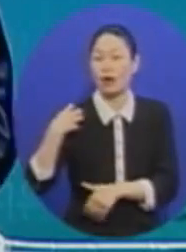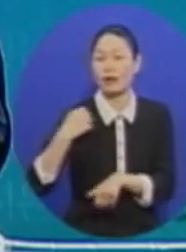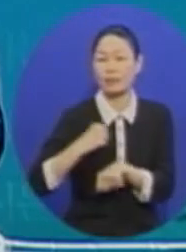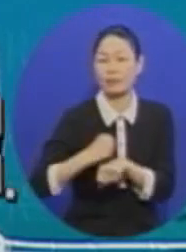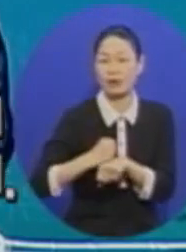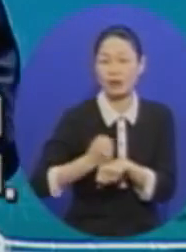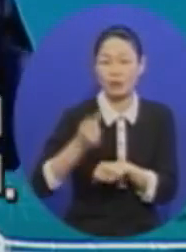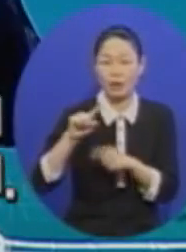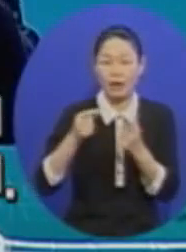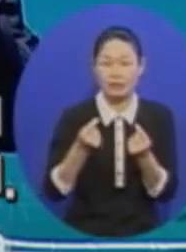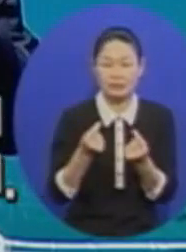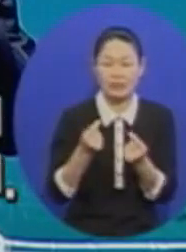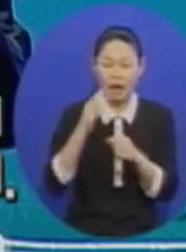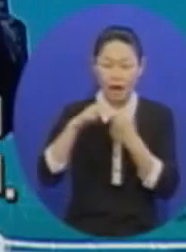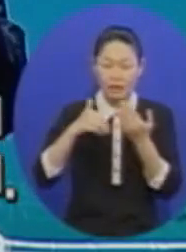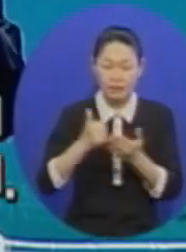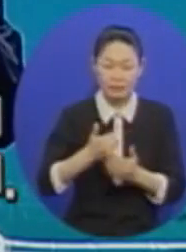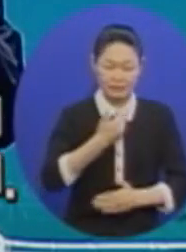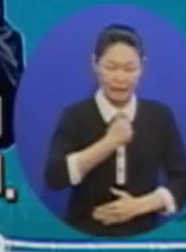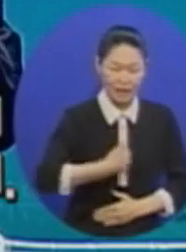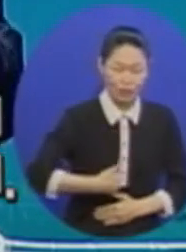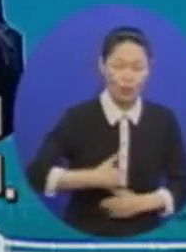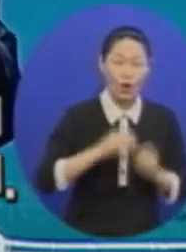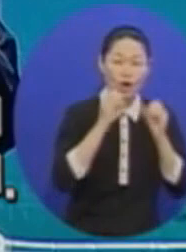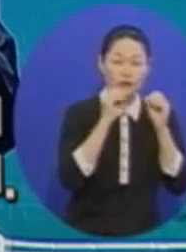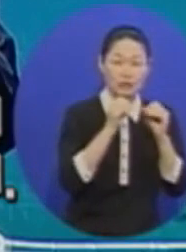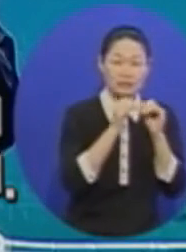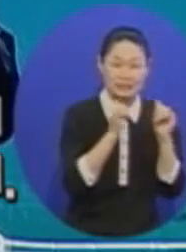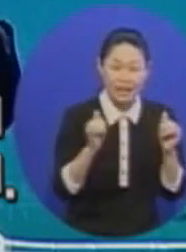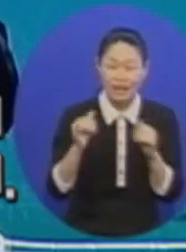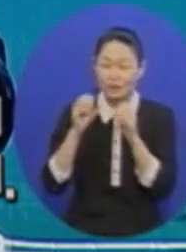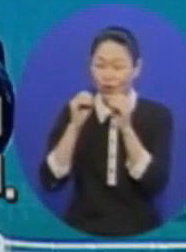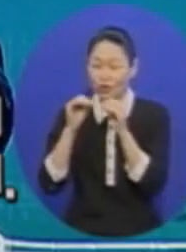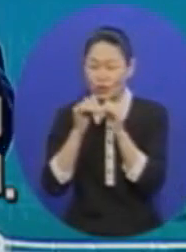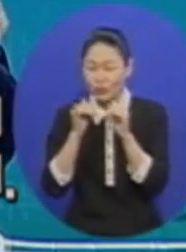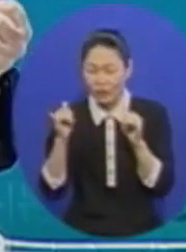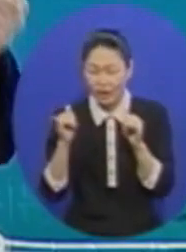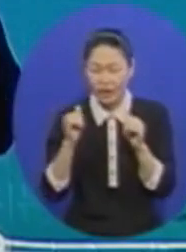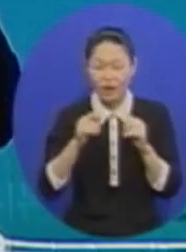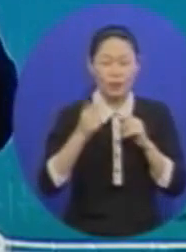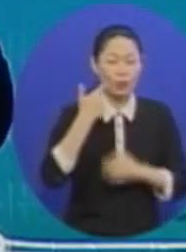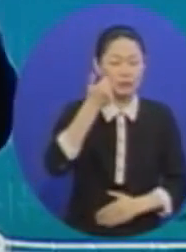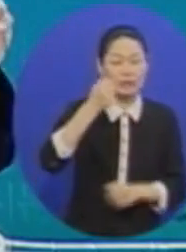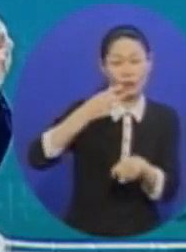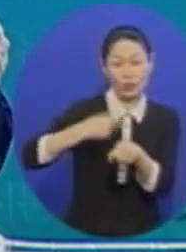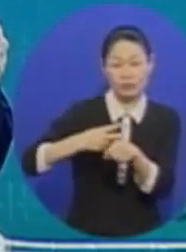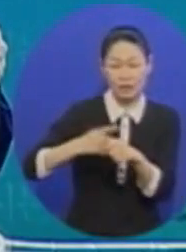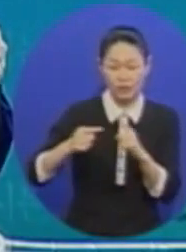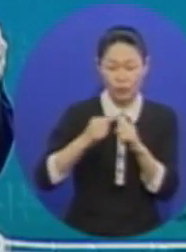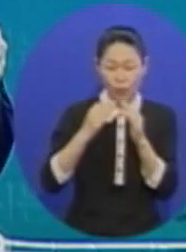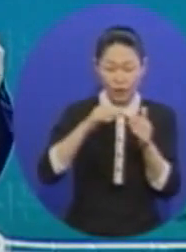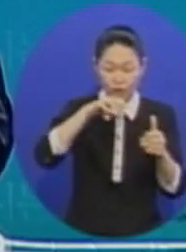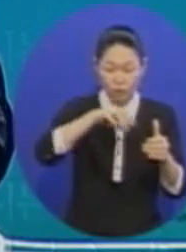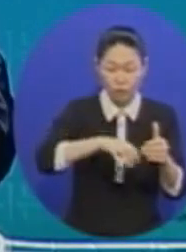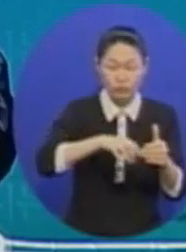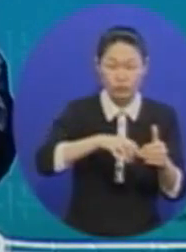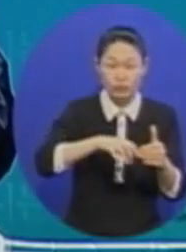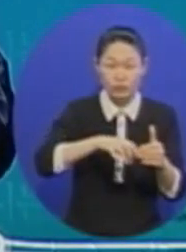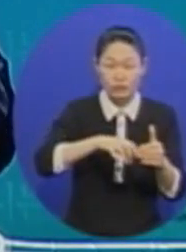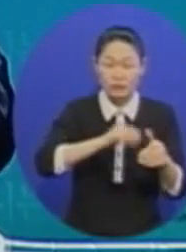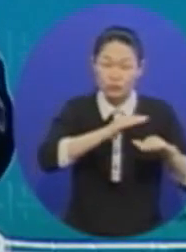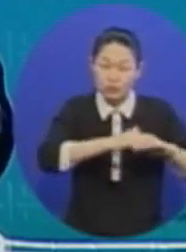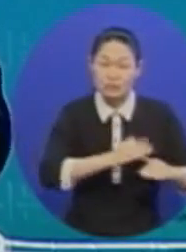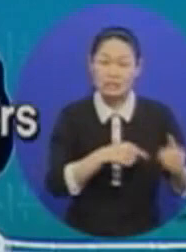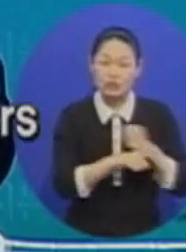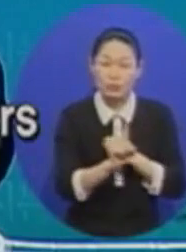하나님이 이렇게 사도와 선지자와 전도자 와 목사와 교사를 교회의 투신 것은 교회를